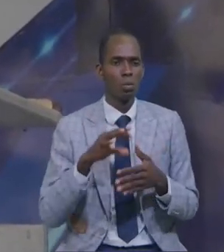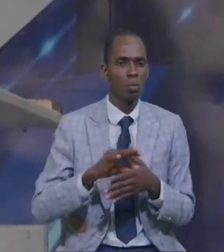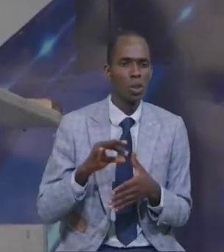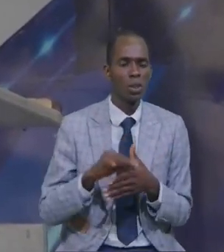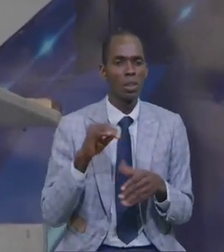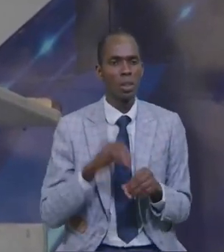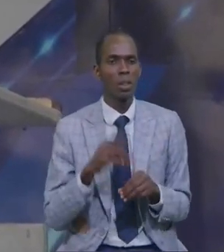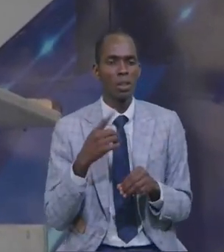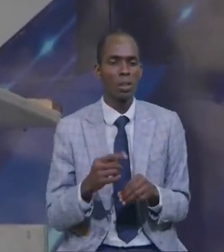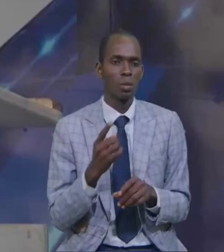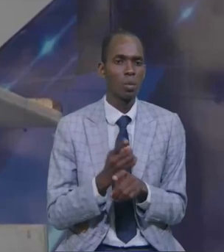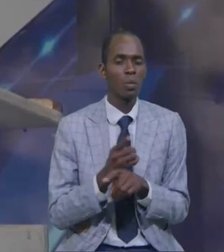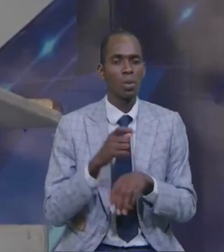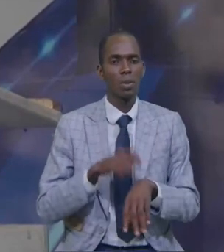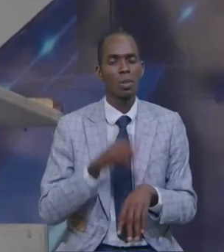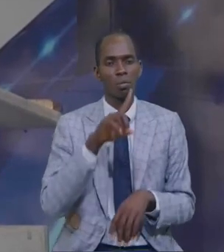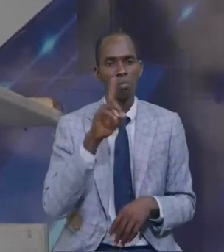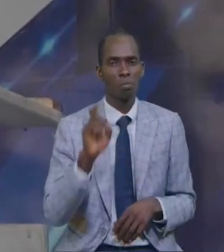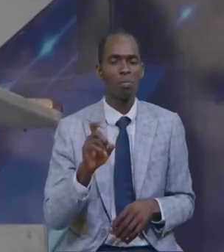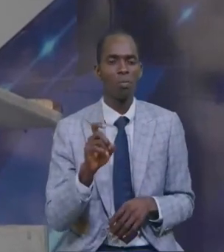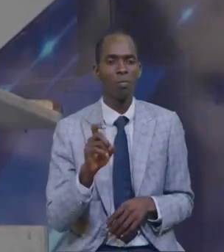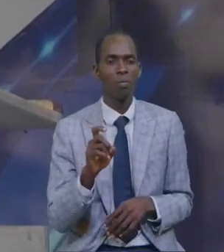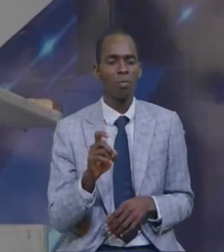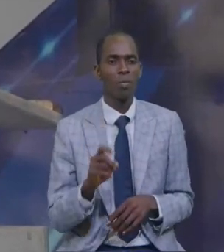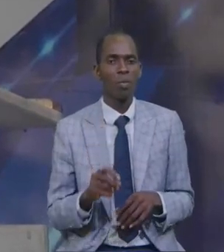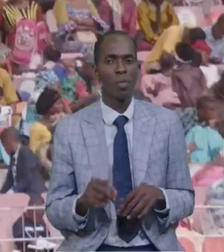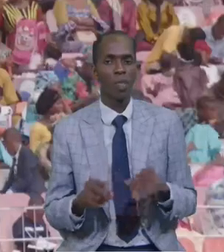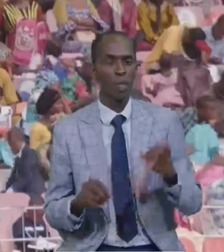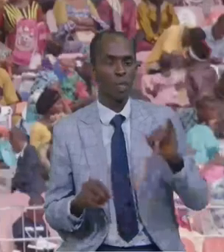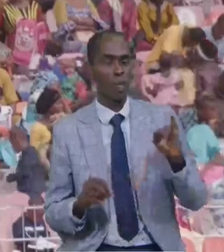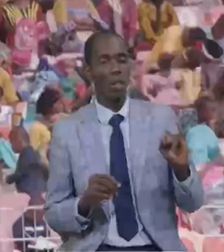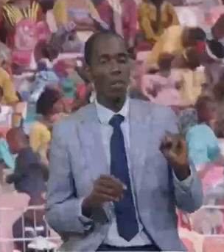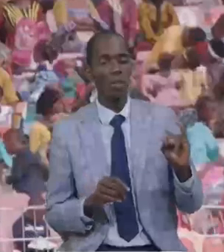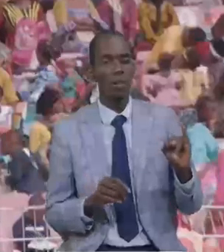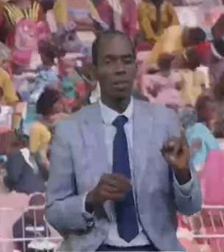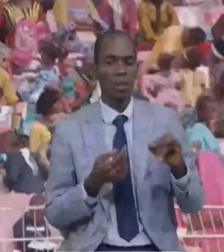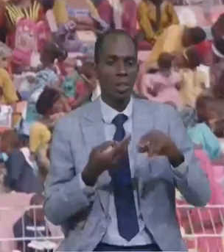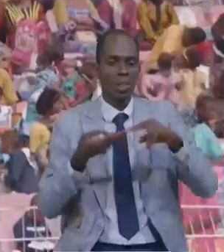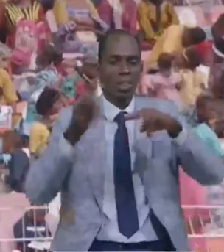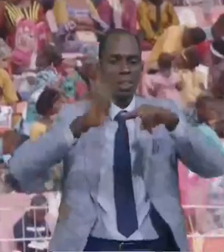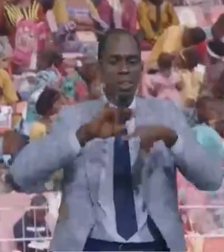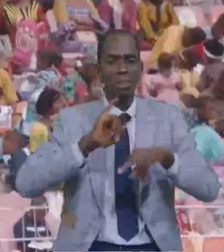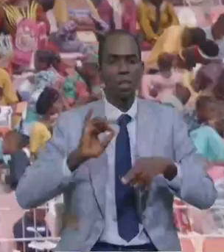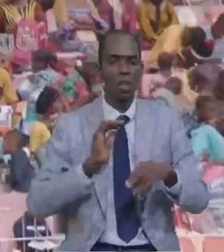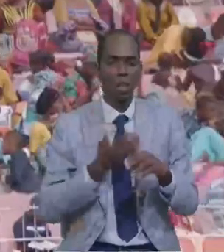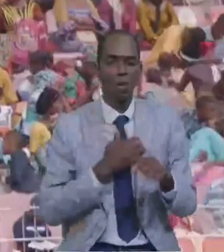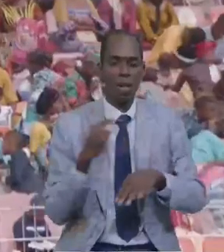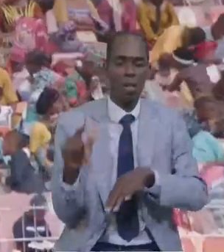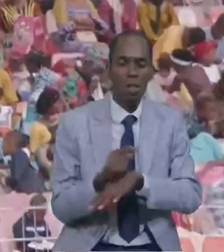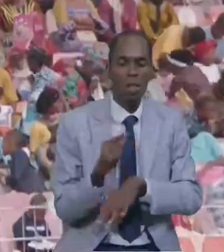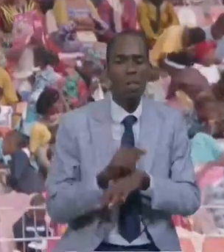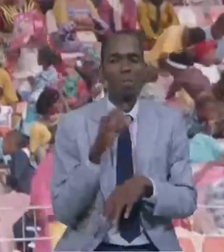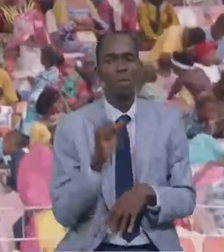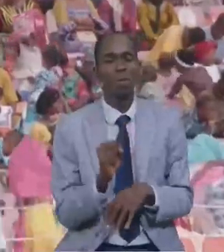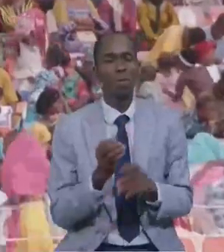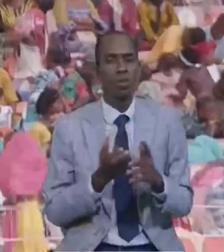La lettre suivante, c'est accroître notre labeur par la coopération. Accroître